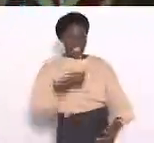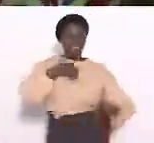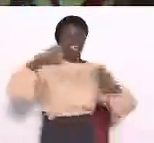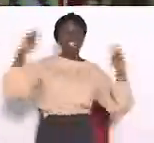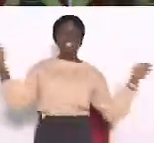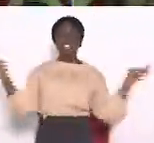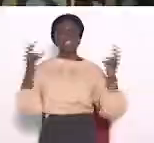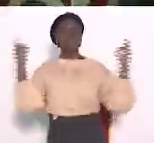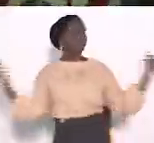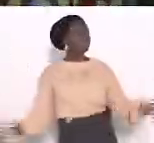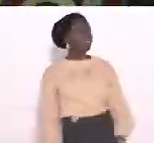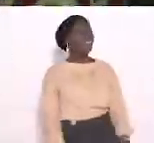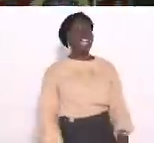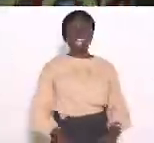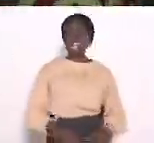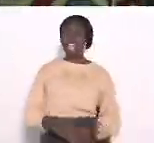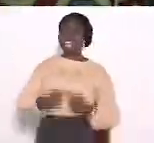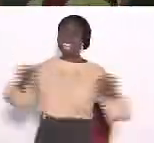VI